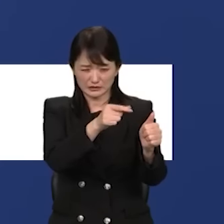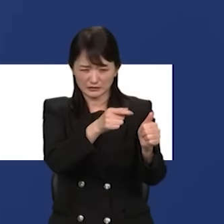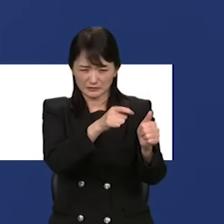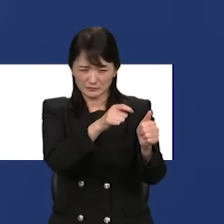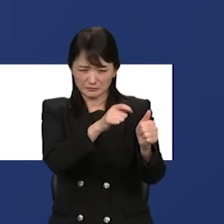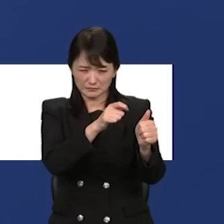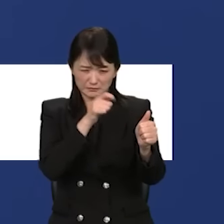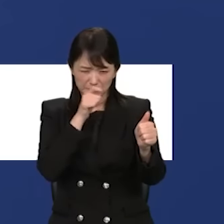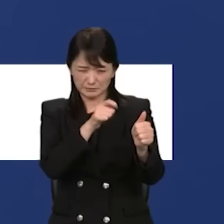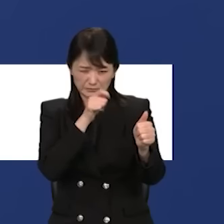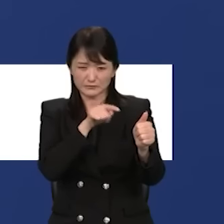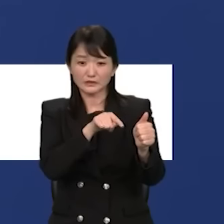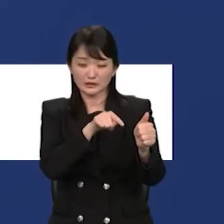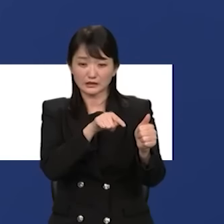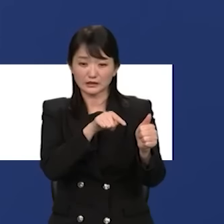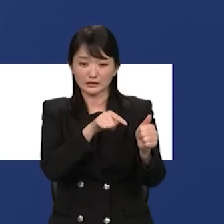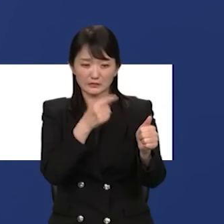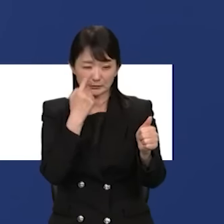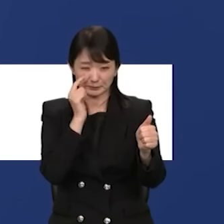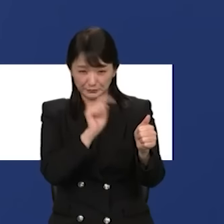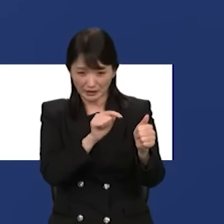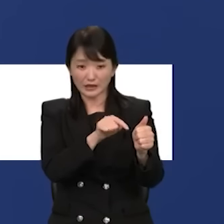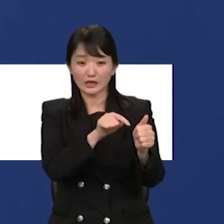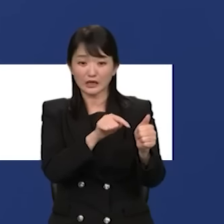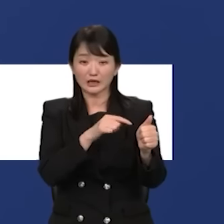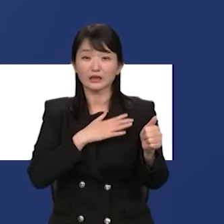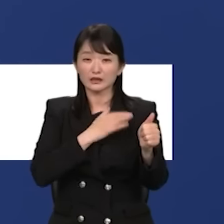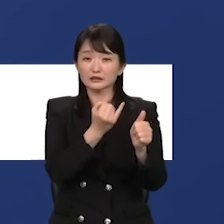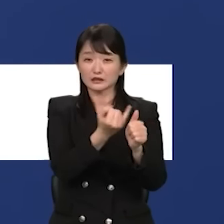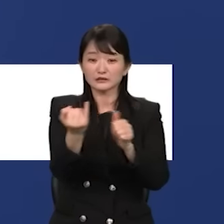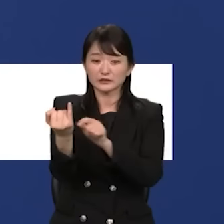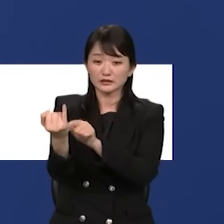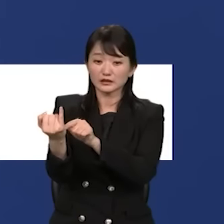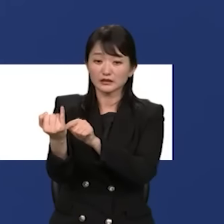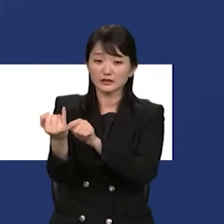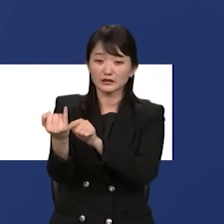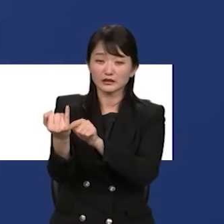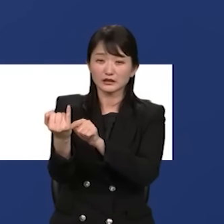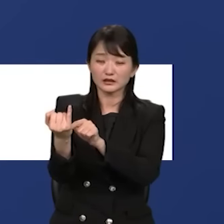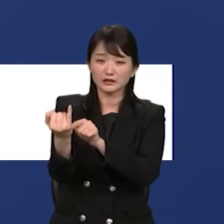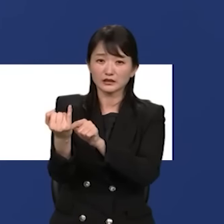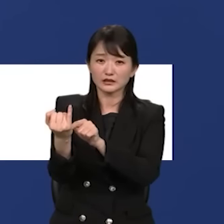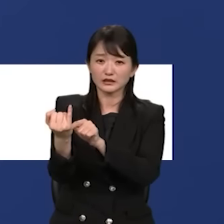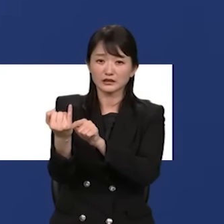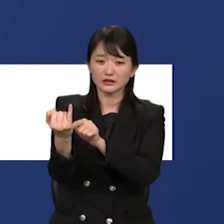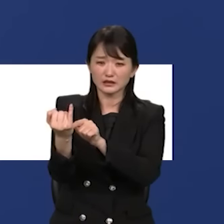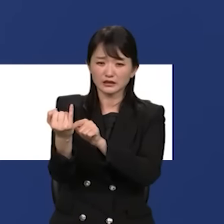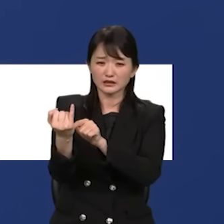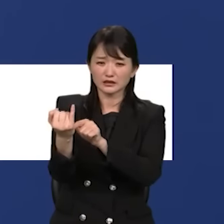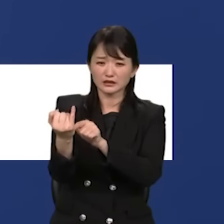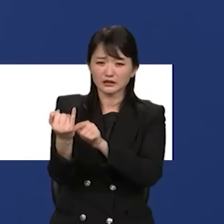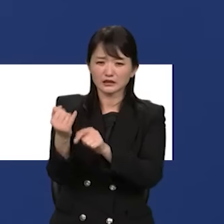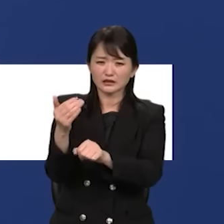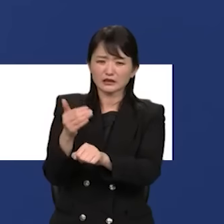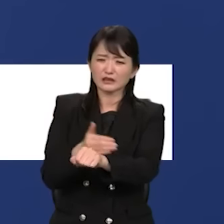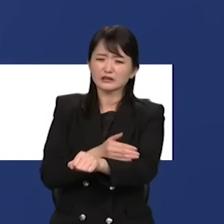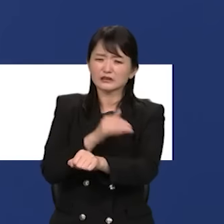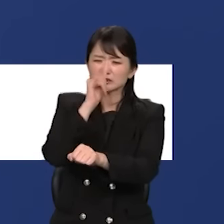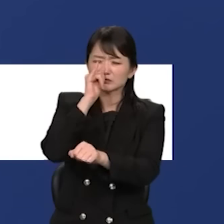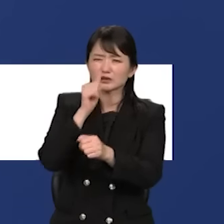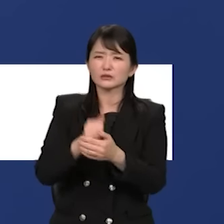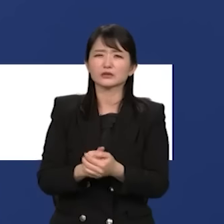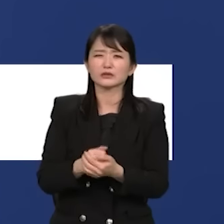일단 뭐 저를 타겟으로 하는 거지만 뭐 저희 집사람도 하여튼 침소봉대는 기본이고 뭐 없는